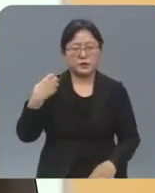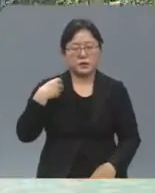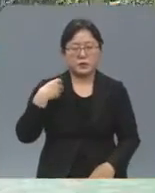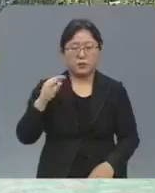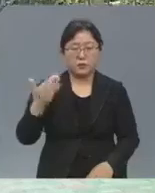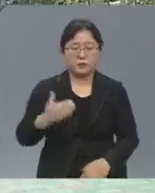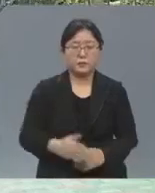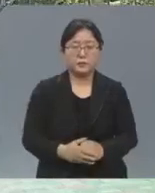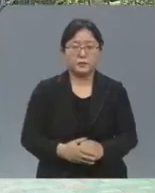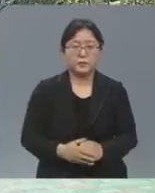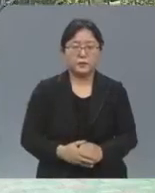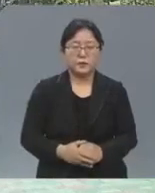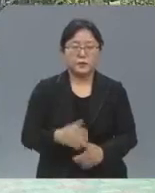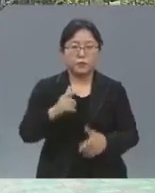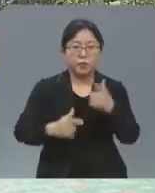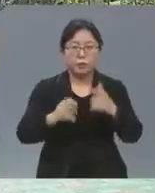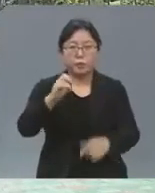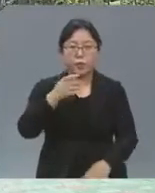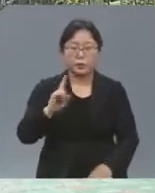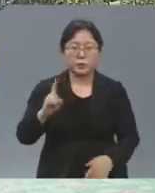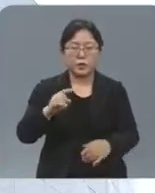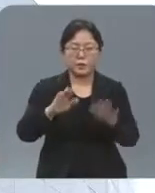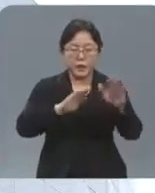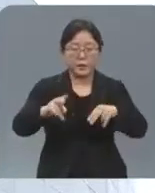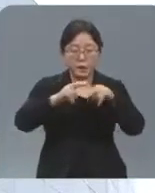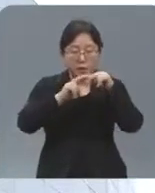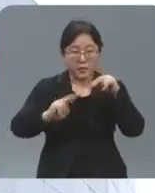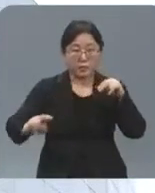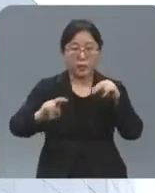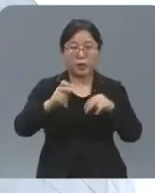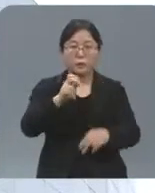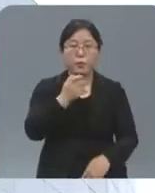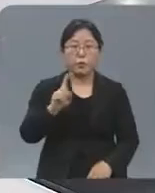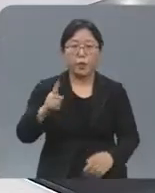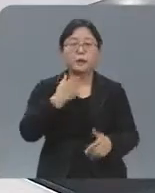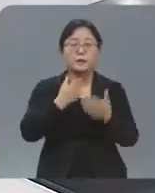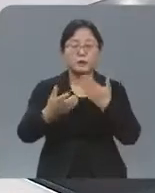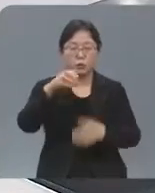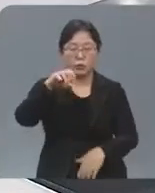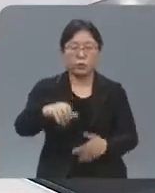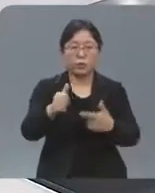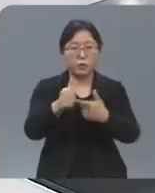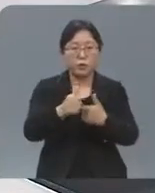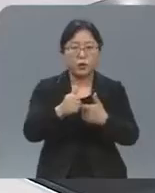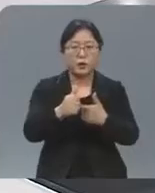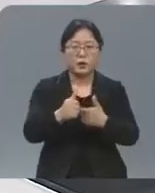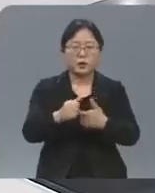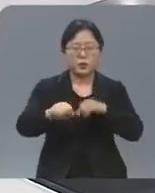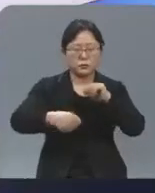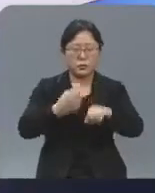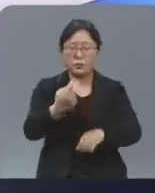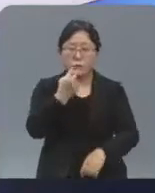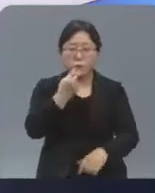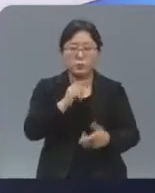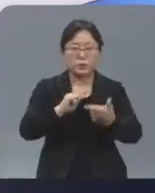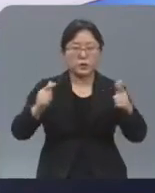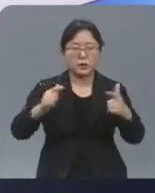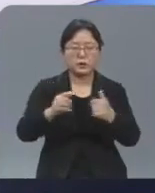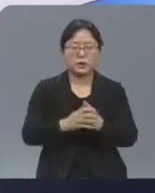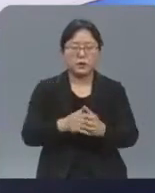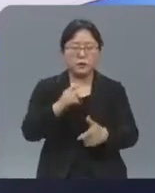됩니다. 목포 고하도의 해상 케이블카와 목화 체험장에 이어 호남권 생물 자원관까지 들어서면서